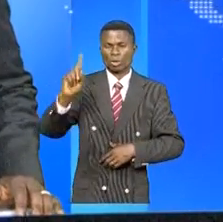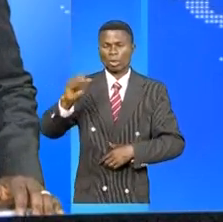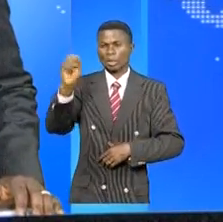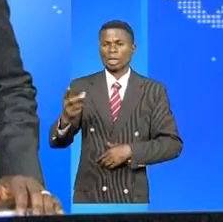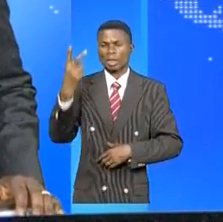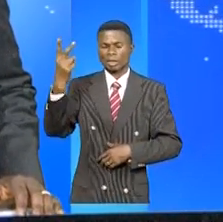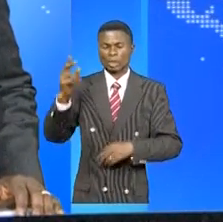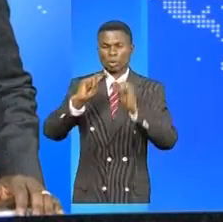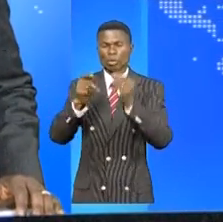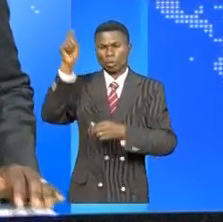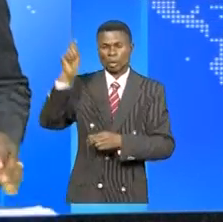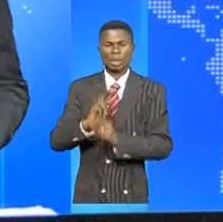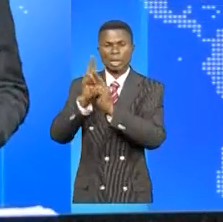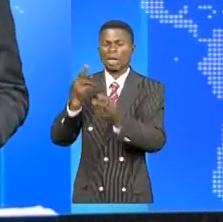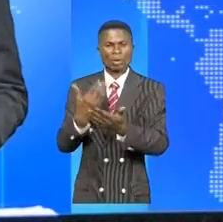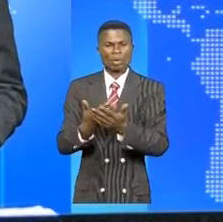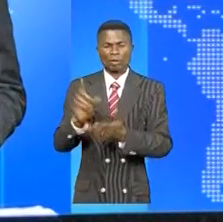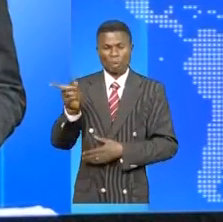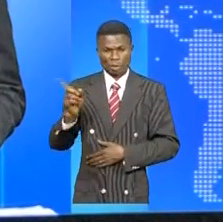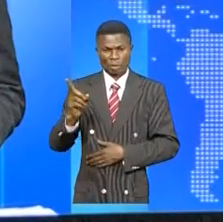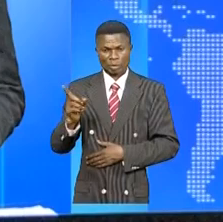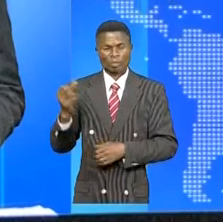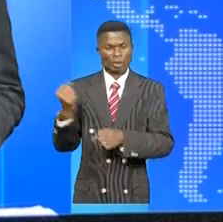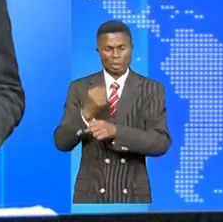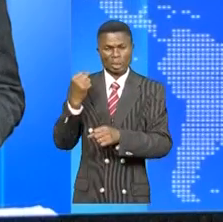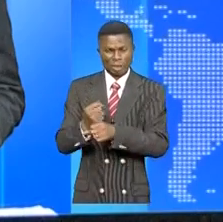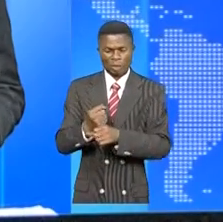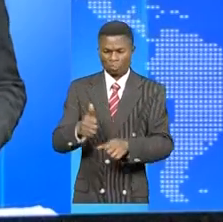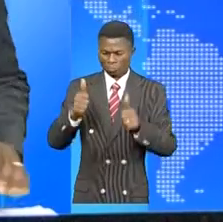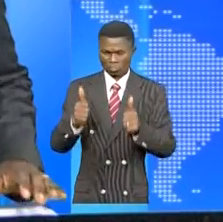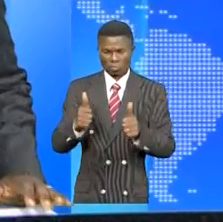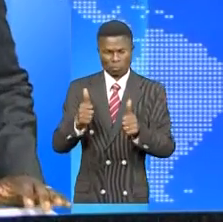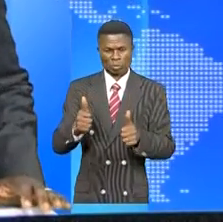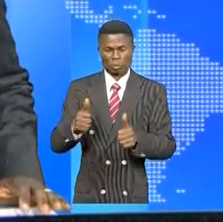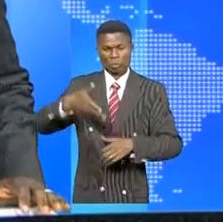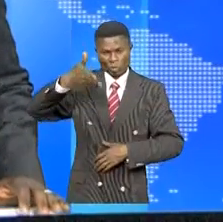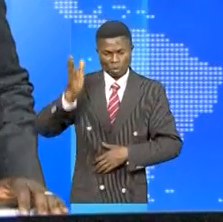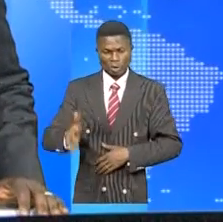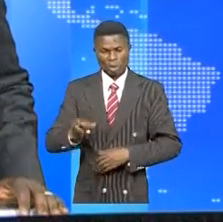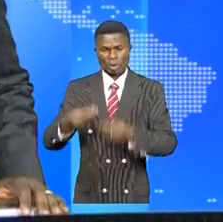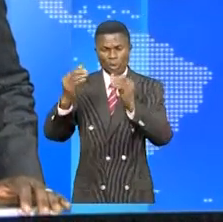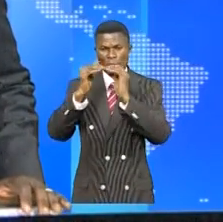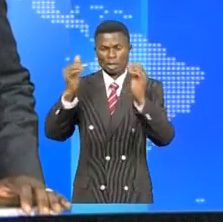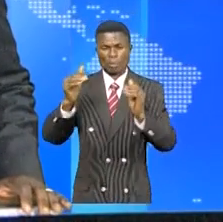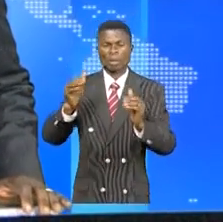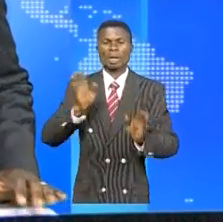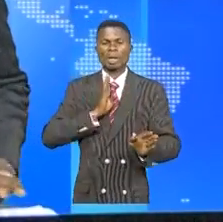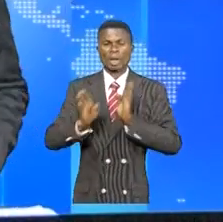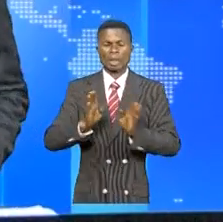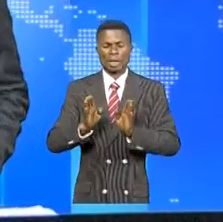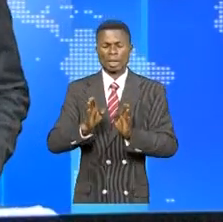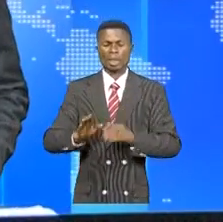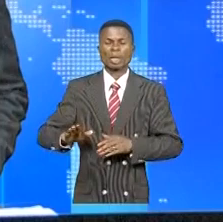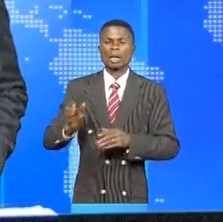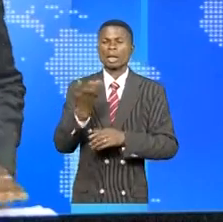32e brigade de réaction rapide qui font leur travail de manière professionnelle pour ramener la paix à Béni et sur